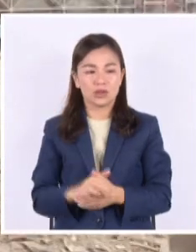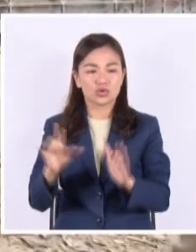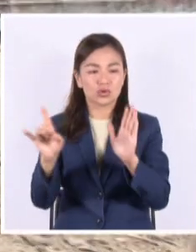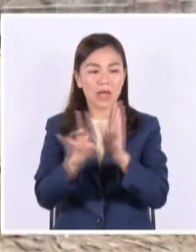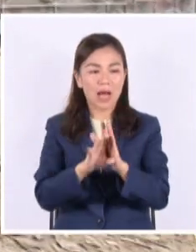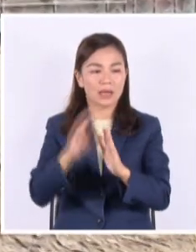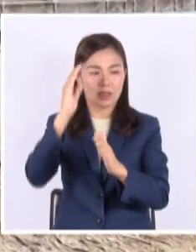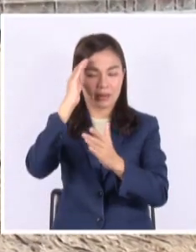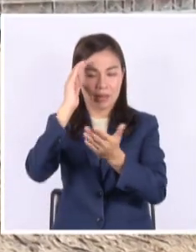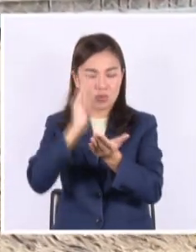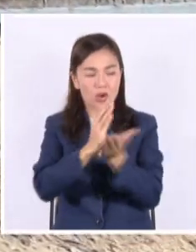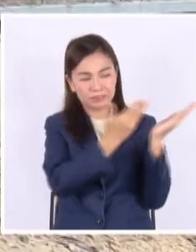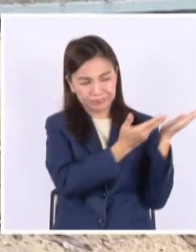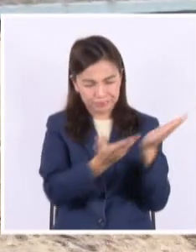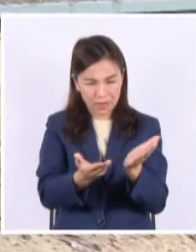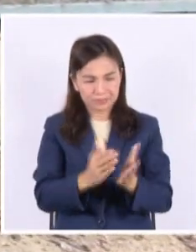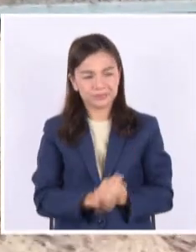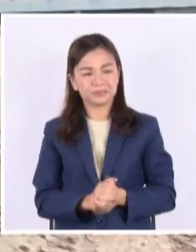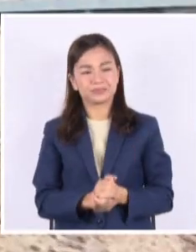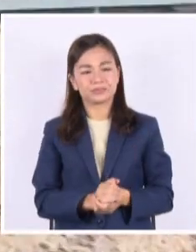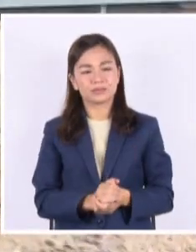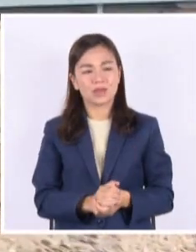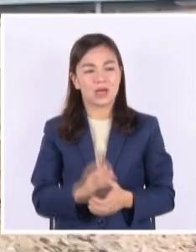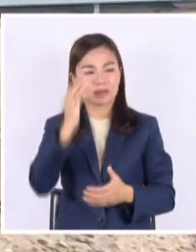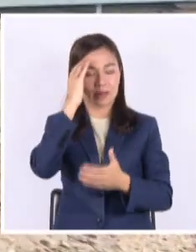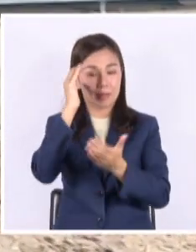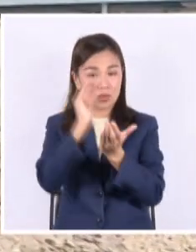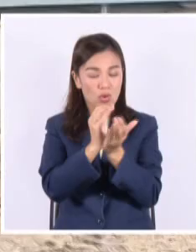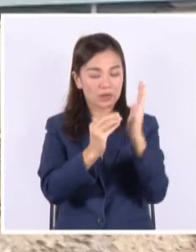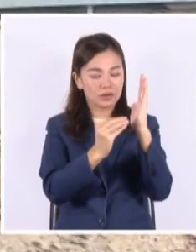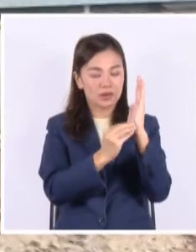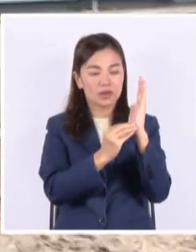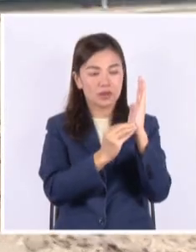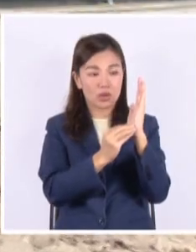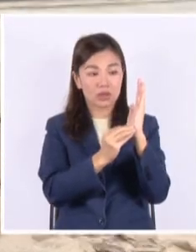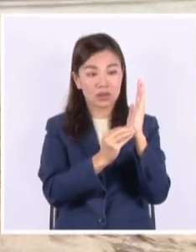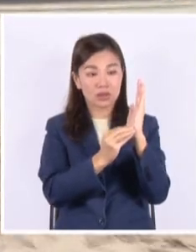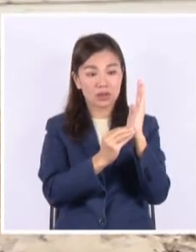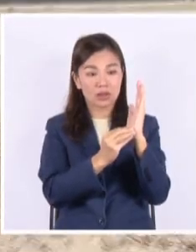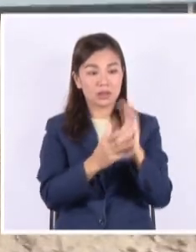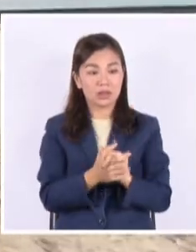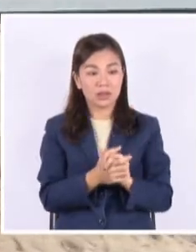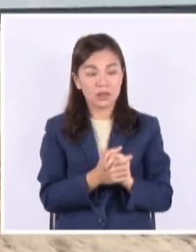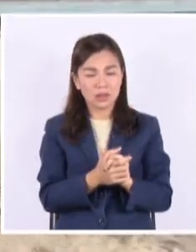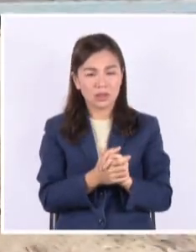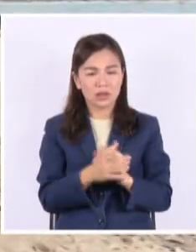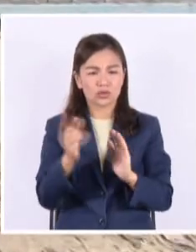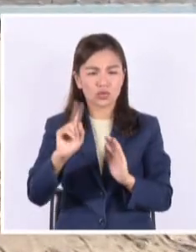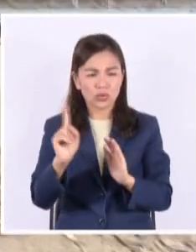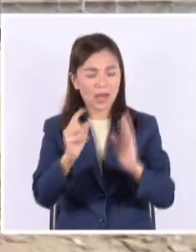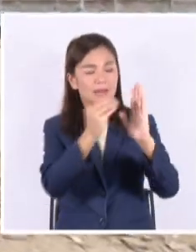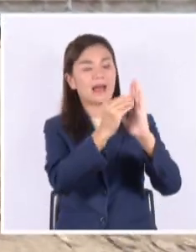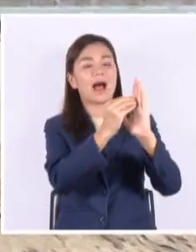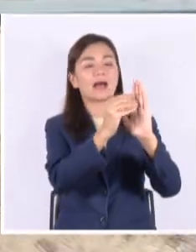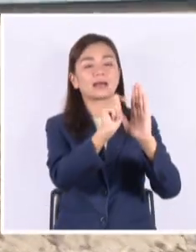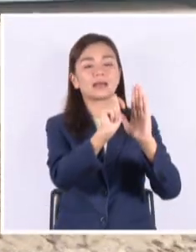จมานะครับตำรวจสายตรวจสภ.เมืองตากอำเภอเมืองจังหวัดตากนะได้รับแจ้งจากคณะกรรมการวัดลานขวัญ